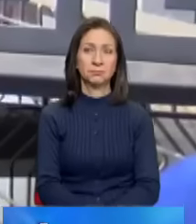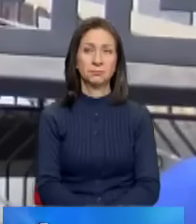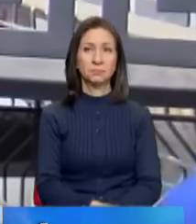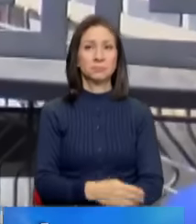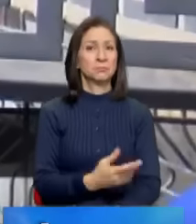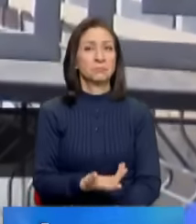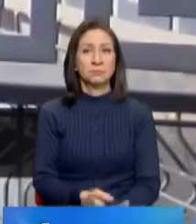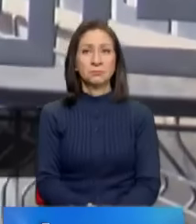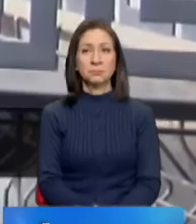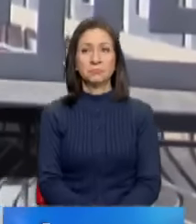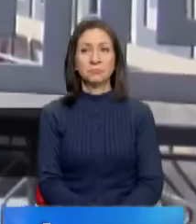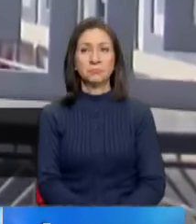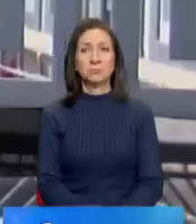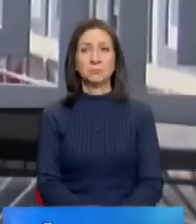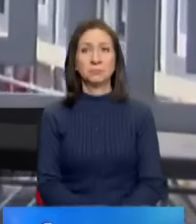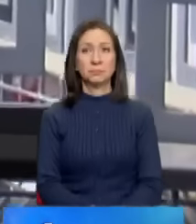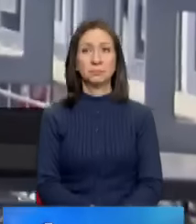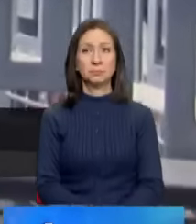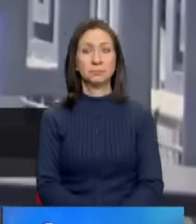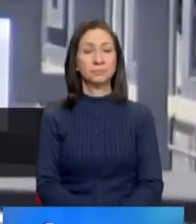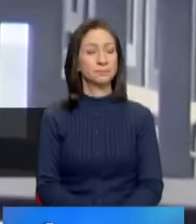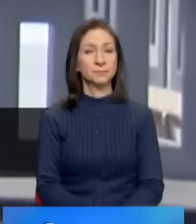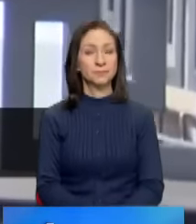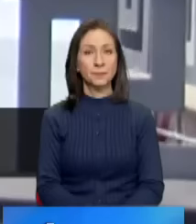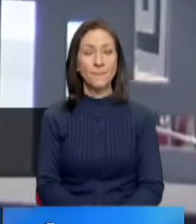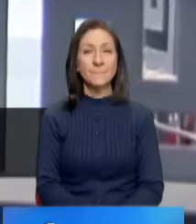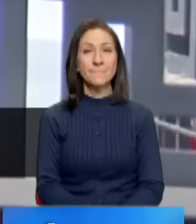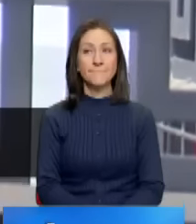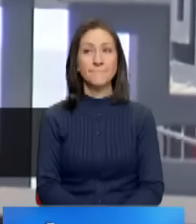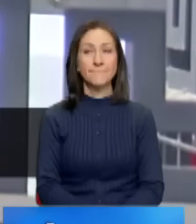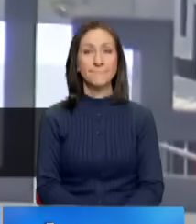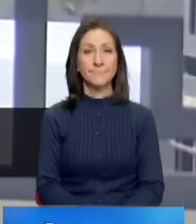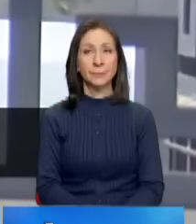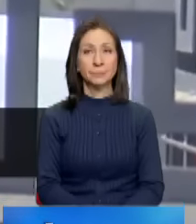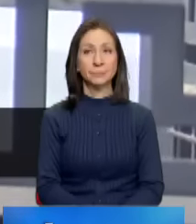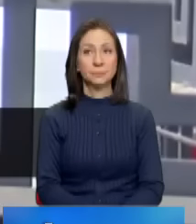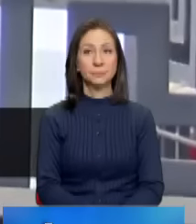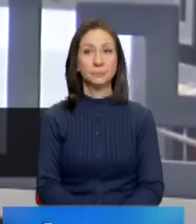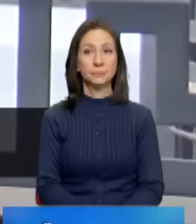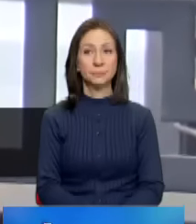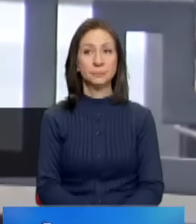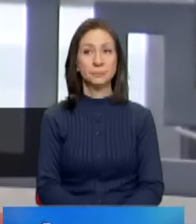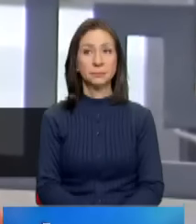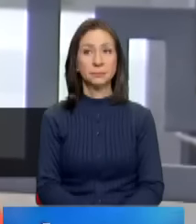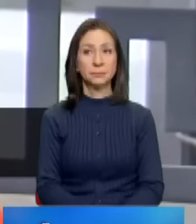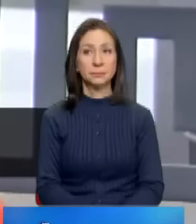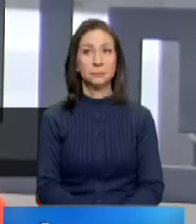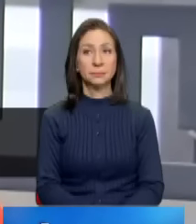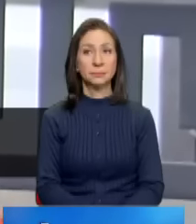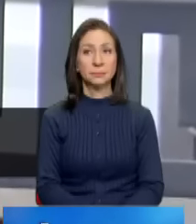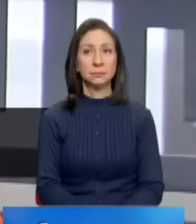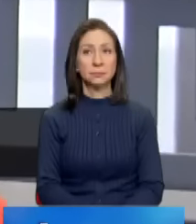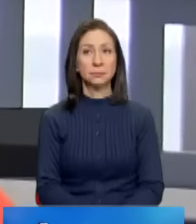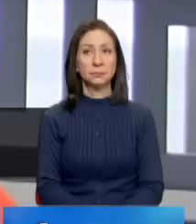İçim yanıyor. Biraz şunu yiyelim. Çocuklar yanıyor içim. Çocuklar çok iyiydi. Gelip bakıyordum onlara.